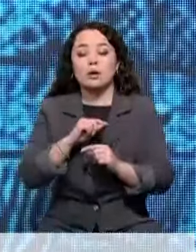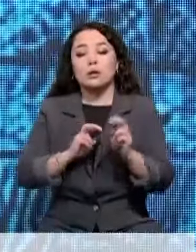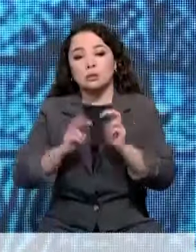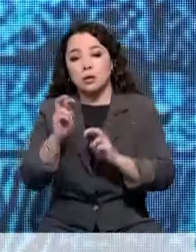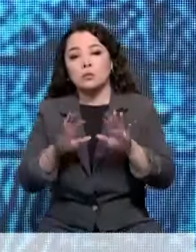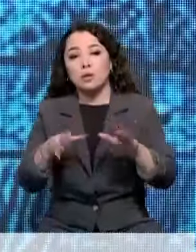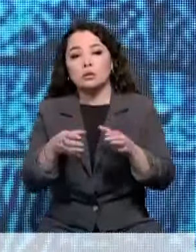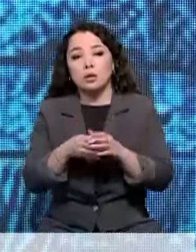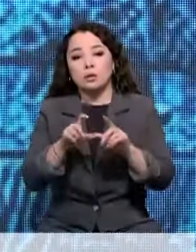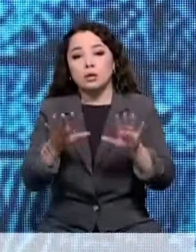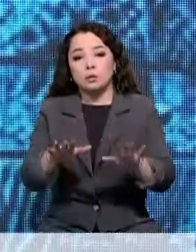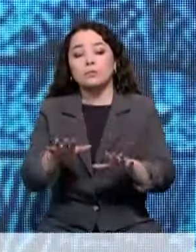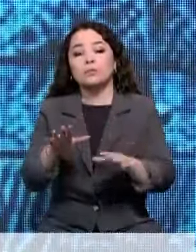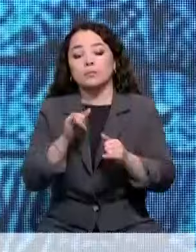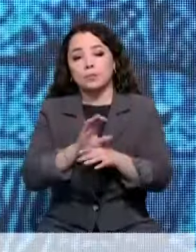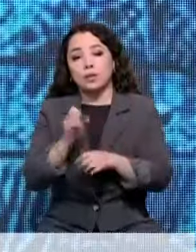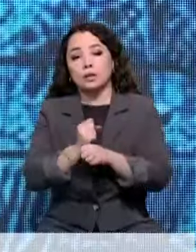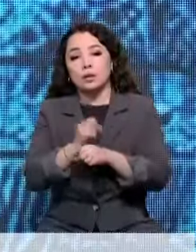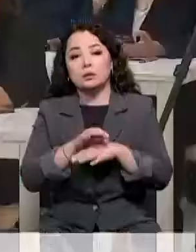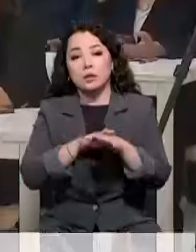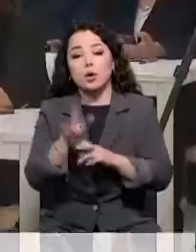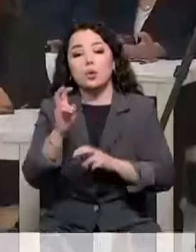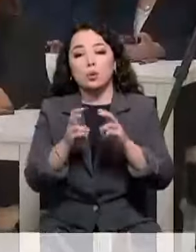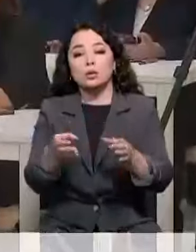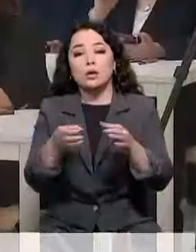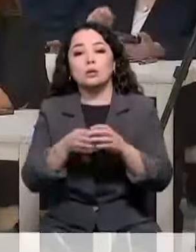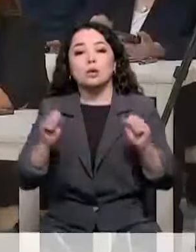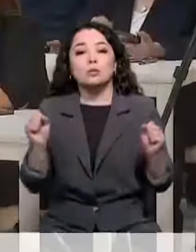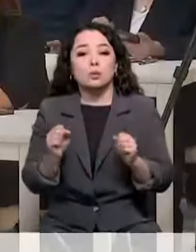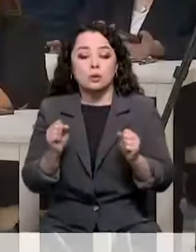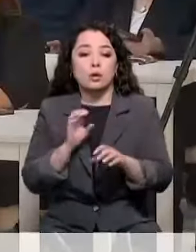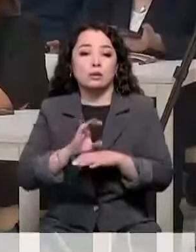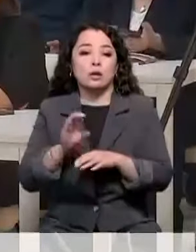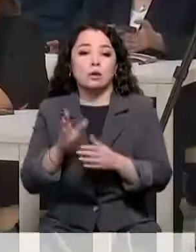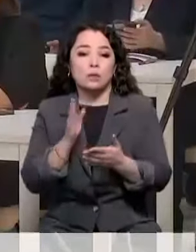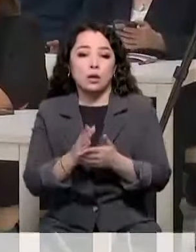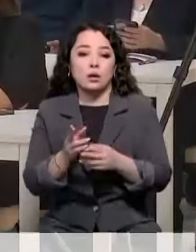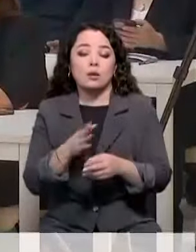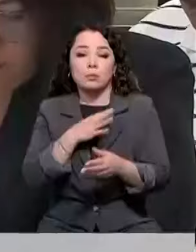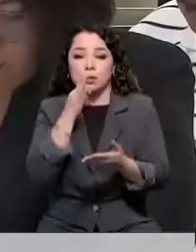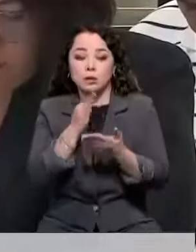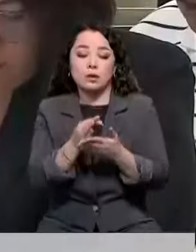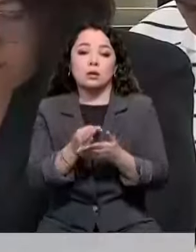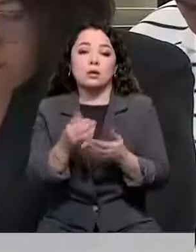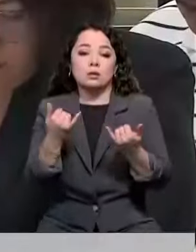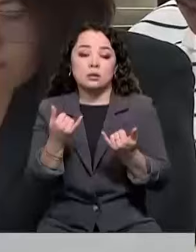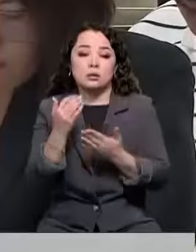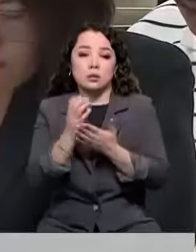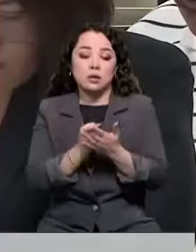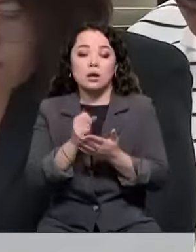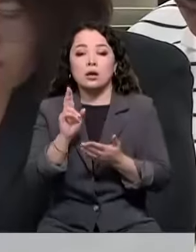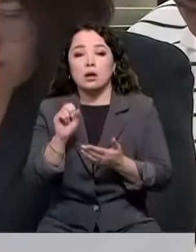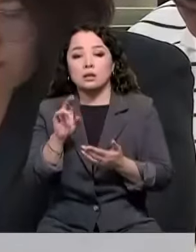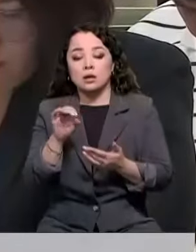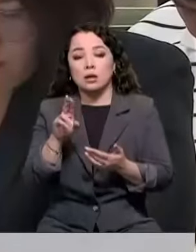кешені, алюминий бұйымдарын шығару, өндірістік тоңазытқыштар шығару, каустикалық сода, ПВХ, кальций карбид,